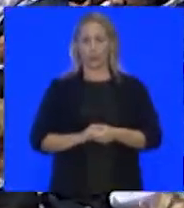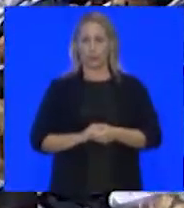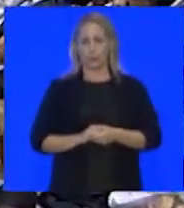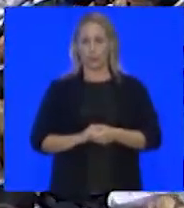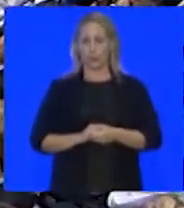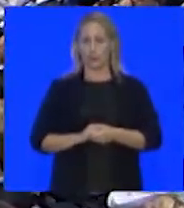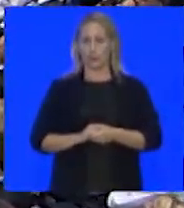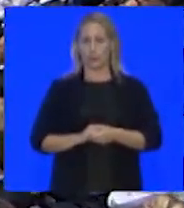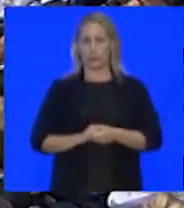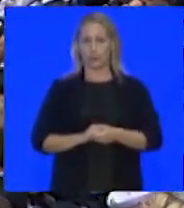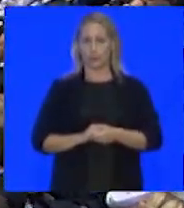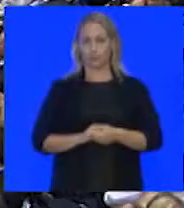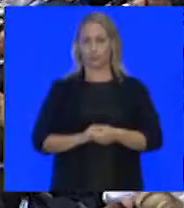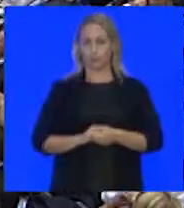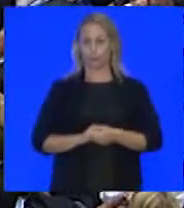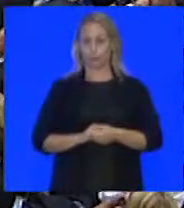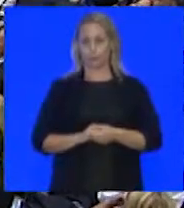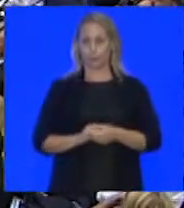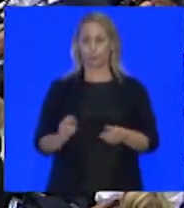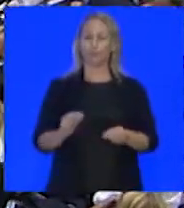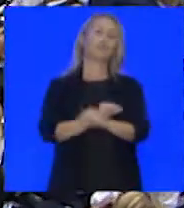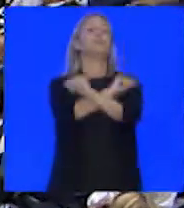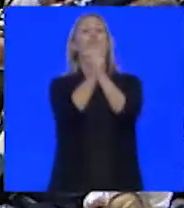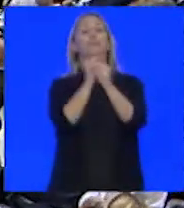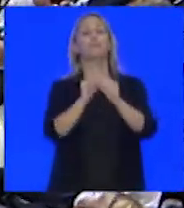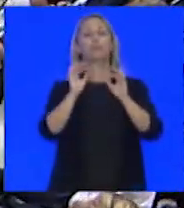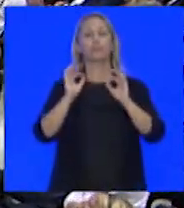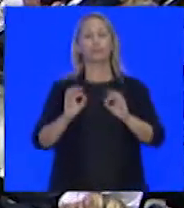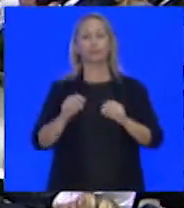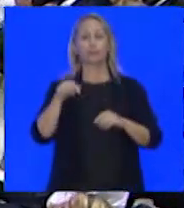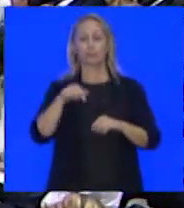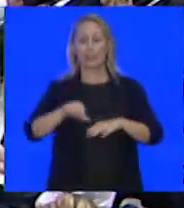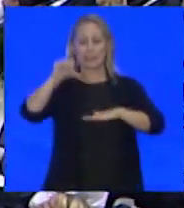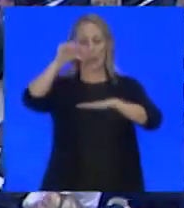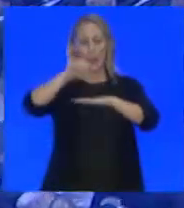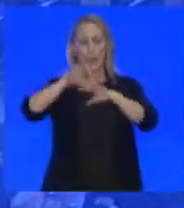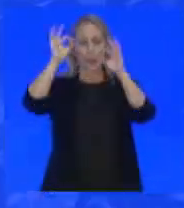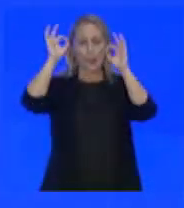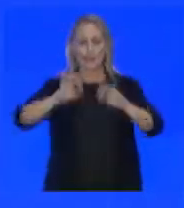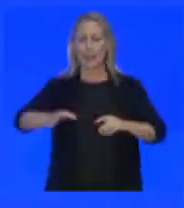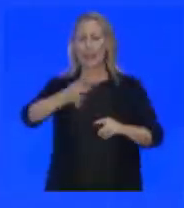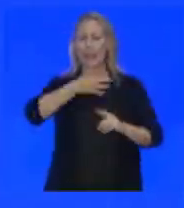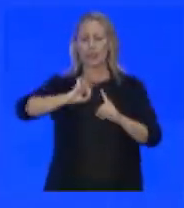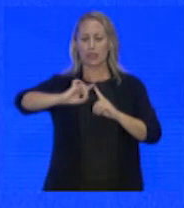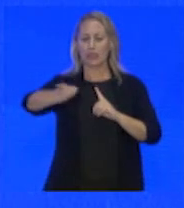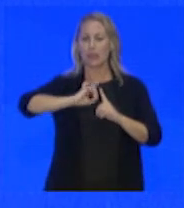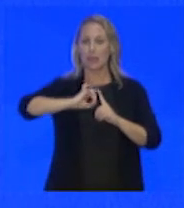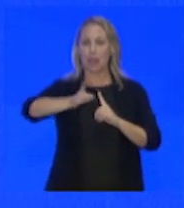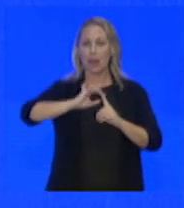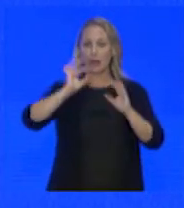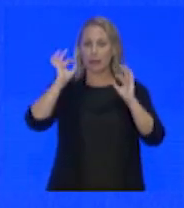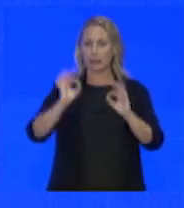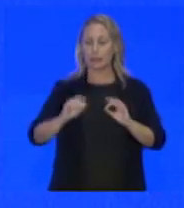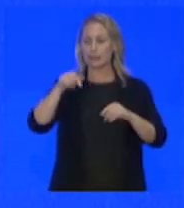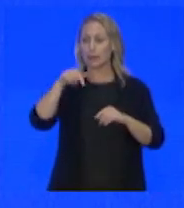Έτσι, 150 με 200 λεωφορεία θα μπουν αμέσως στην εξυπηρέτηση της πόλης. Η σύμβαση θα υπογραφεί εντός